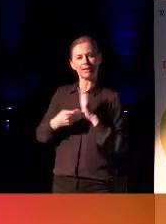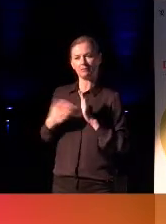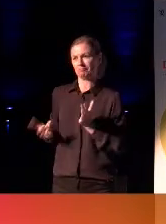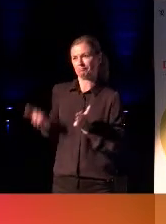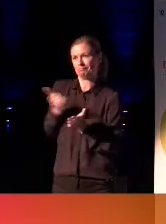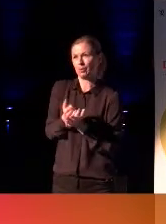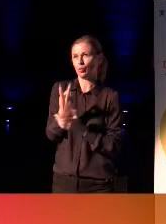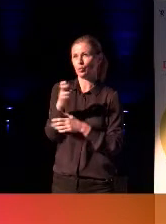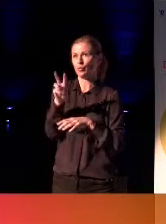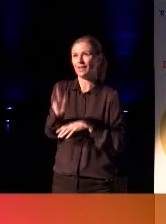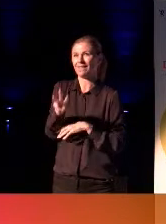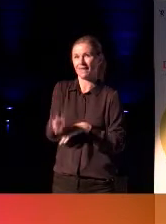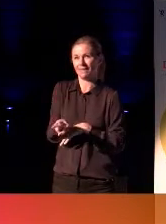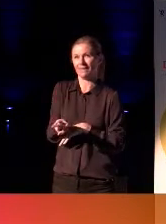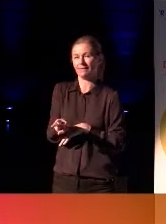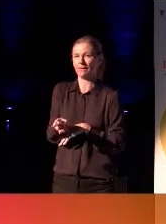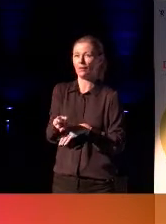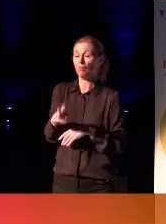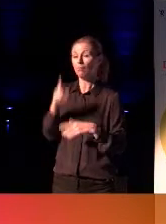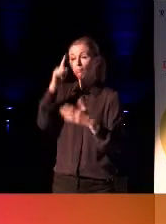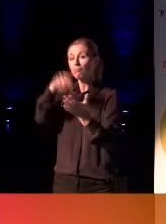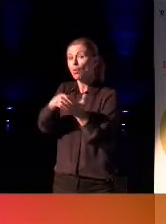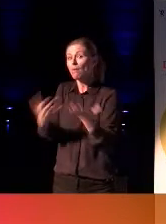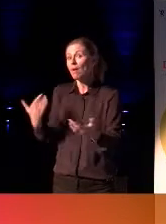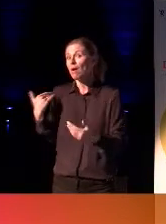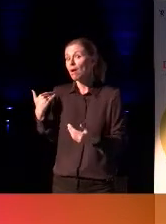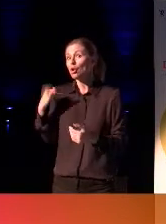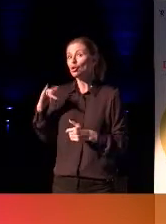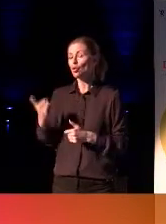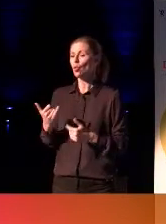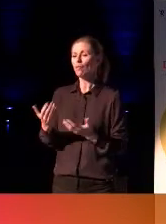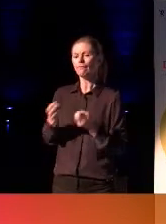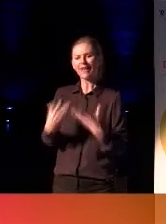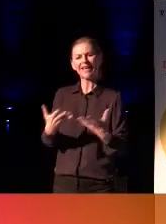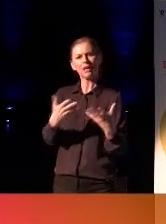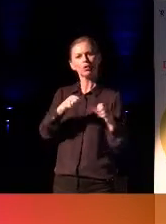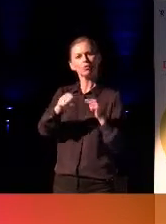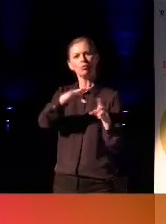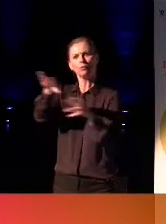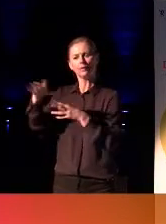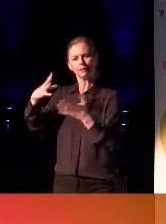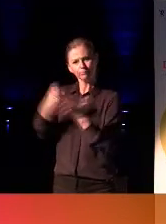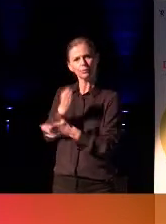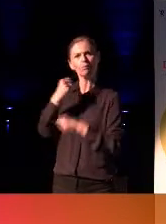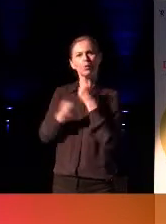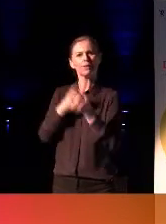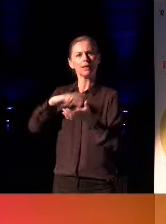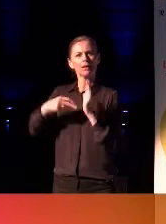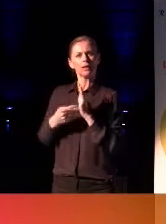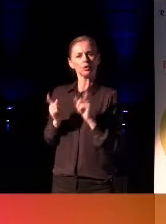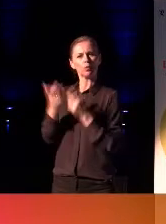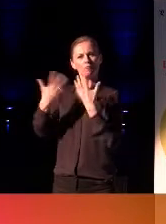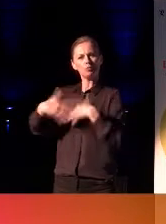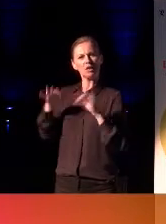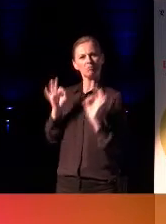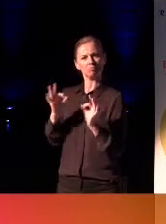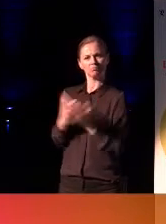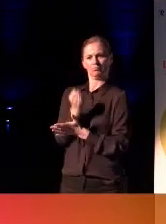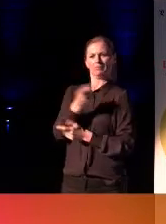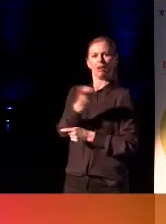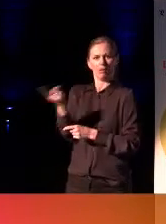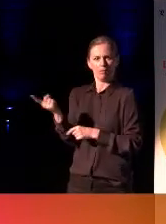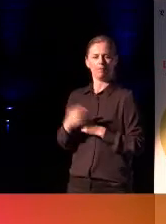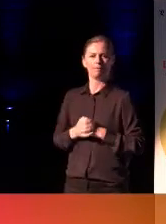I 2013. Det hadde som mål at flere kommuner skal ta I bruk teknologi som virker til det beste.